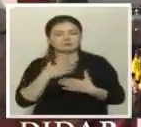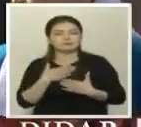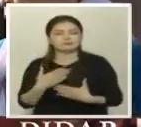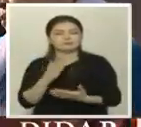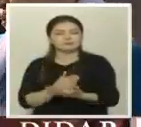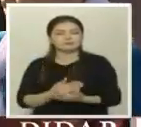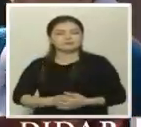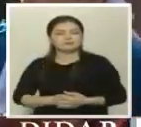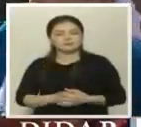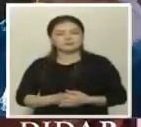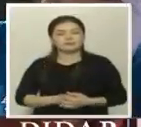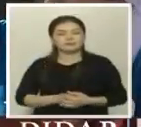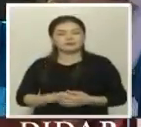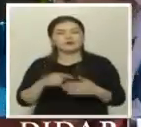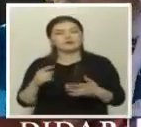Амал